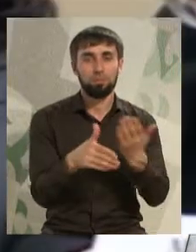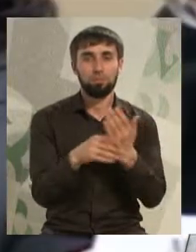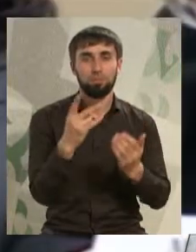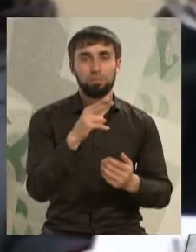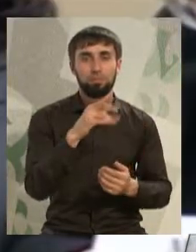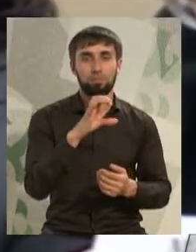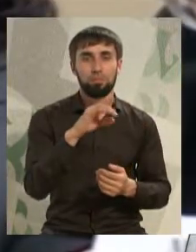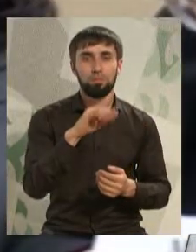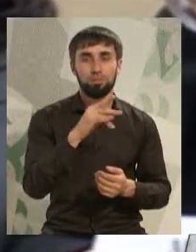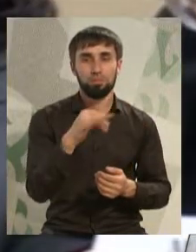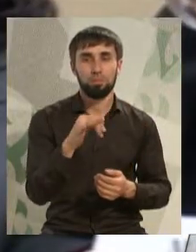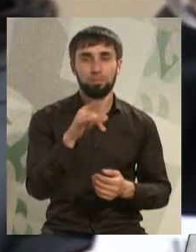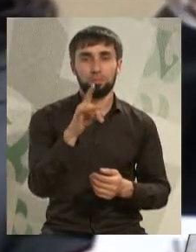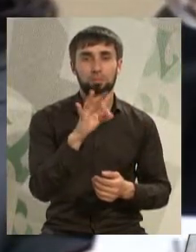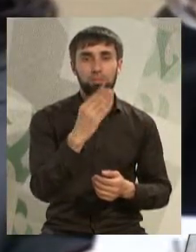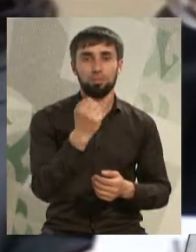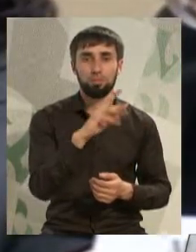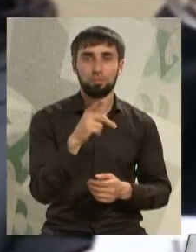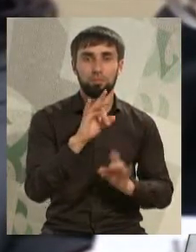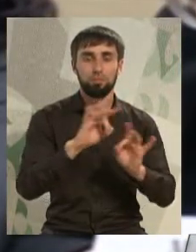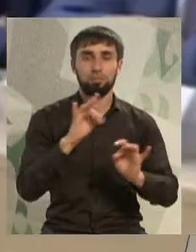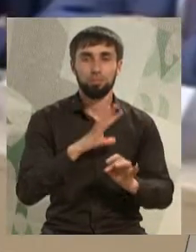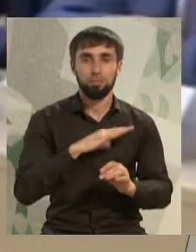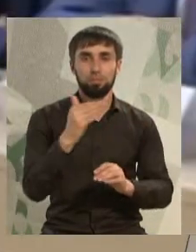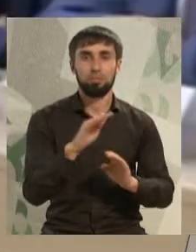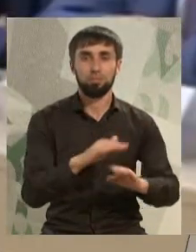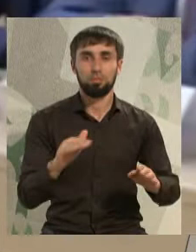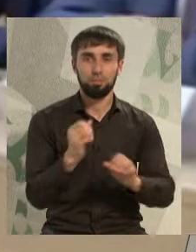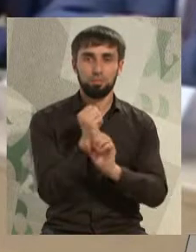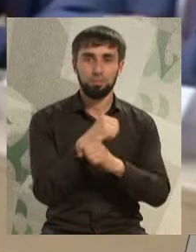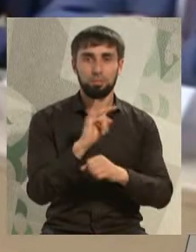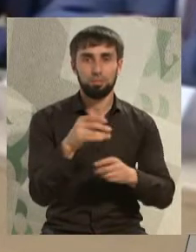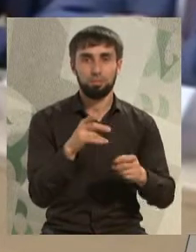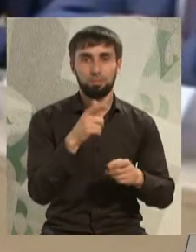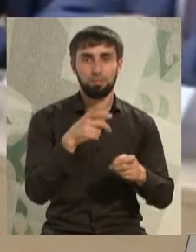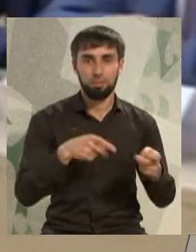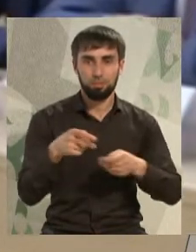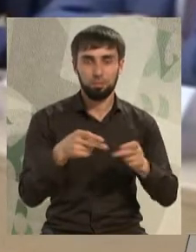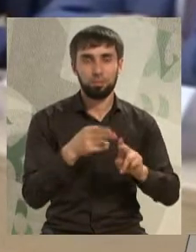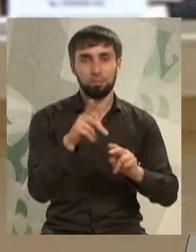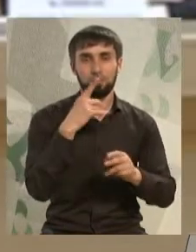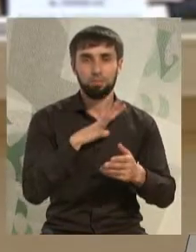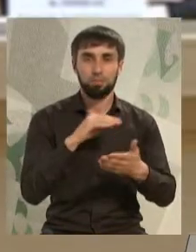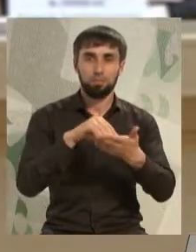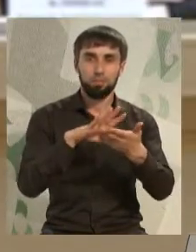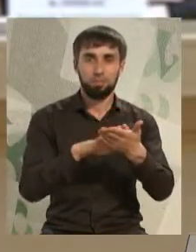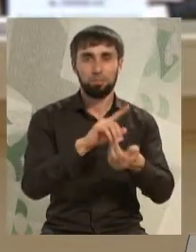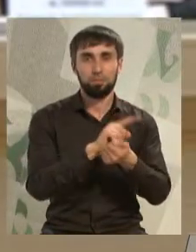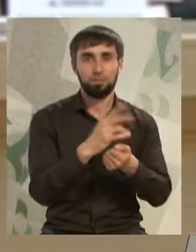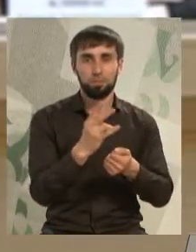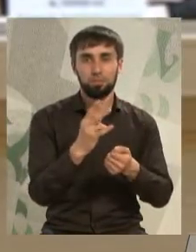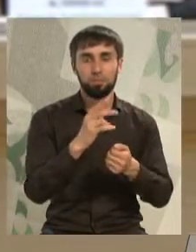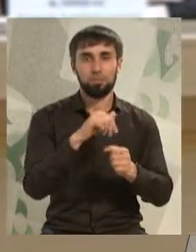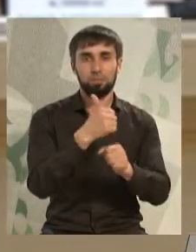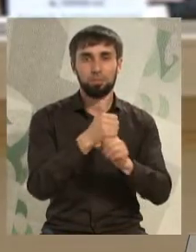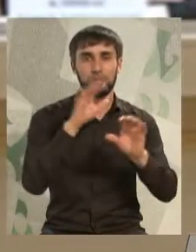Глава НИИ неотложной детской хирургии и травматологии считает, что этот пункт необходимо закрепить в основном законе страны. Президент